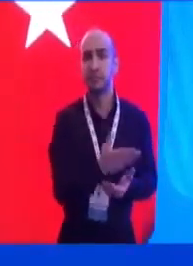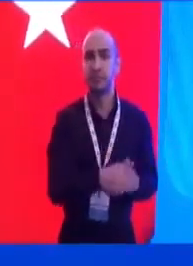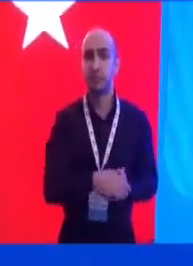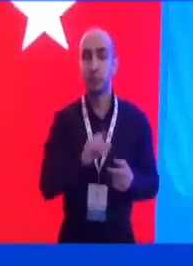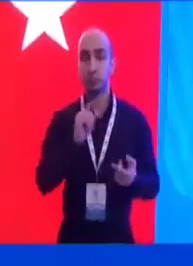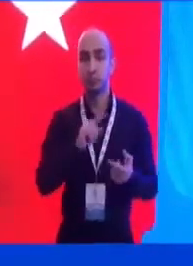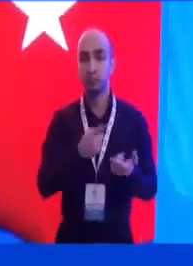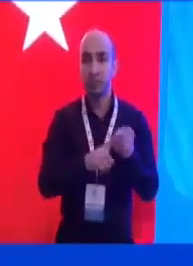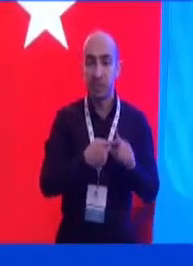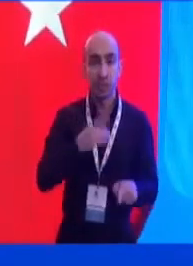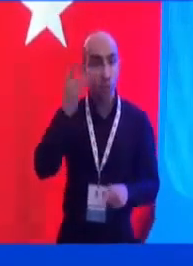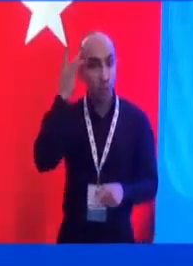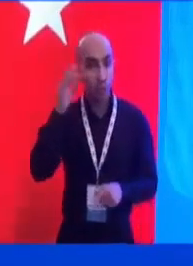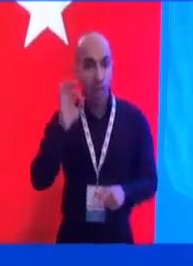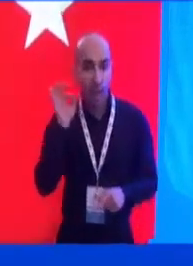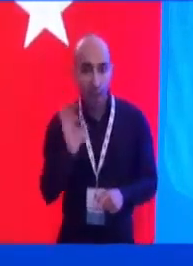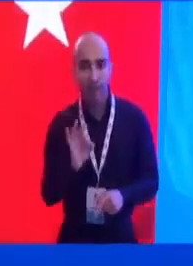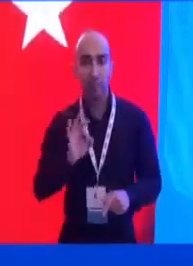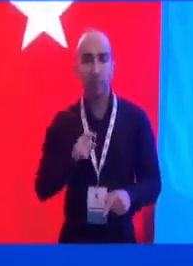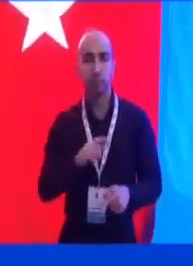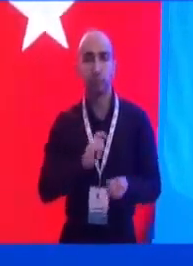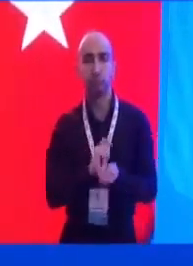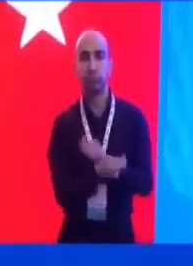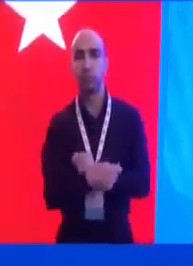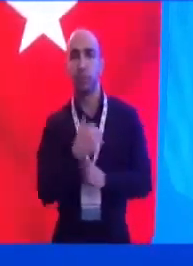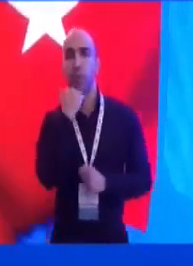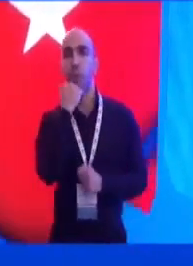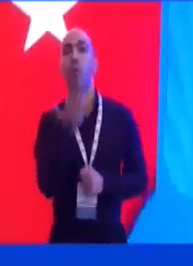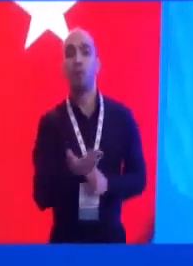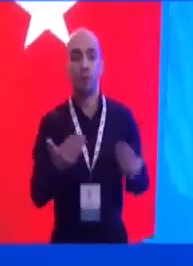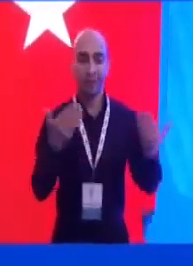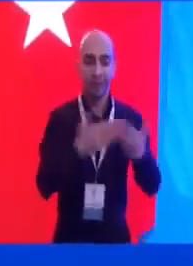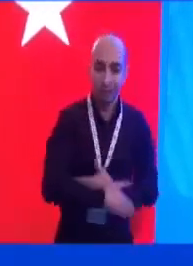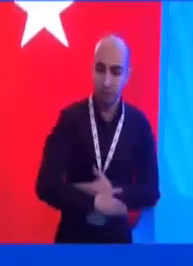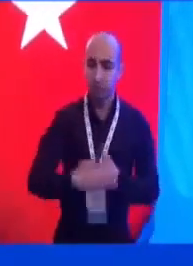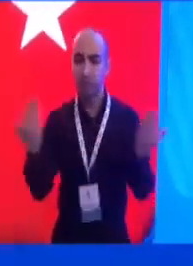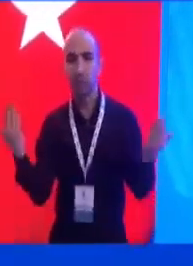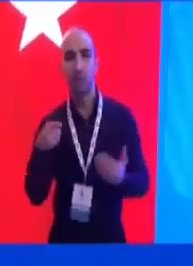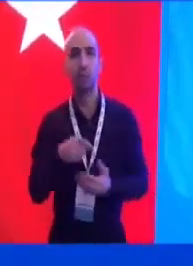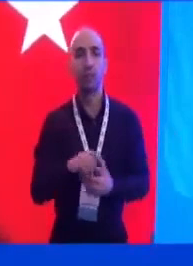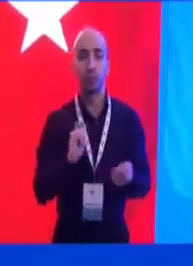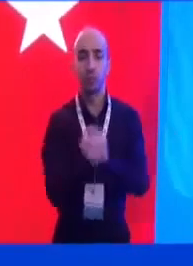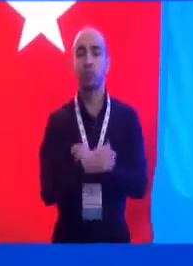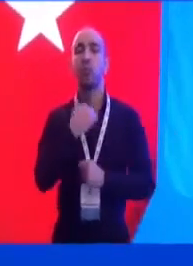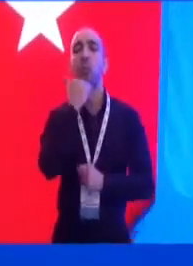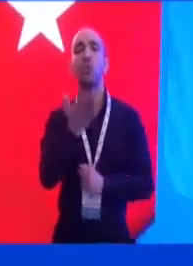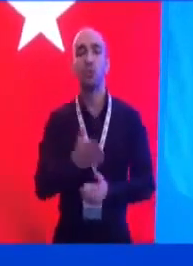Siyasi kültür bir anda değişmiyor. Akşamdan sabaha toplumda o dönüşümü